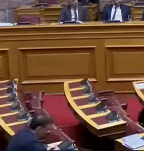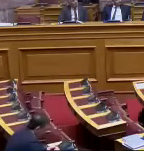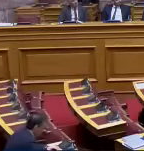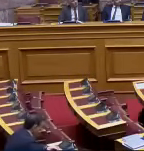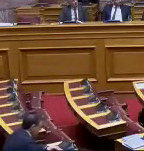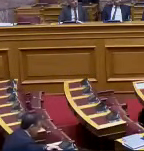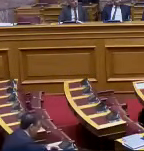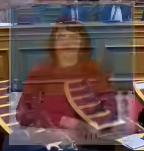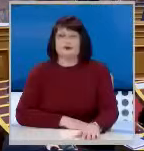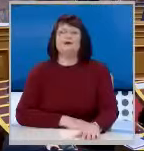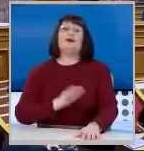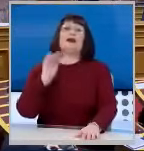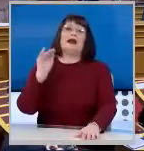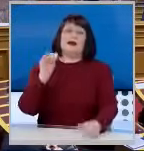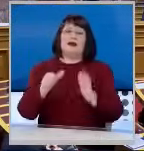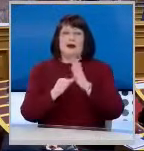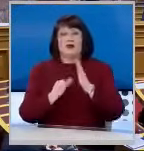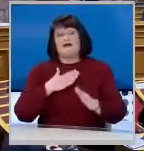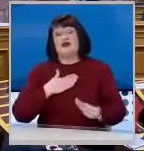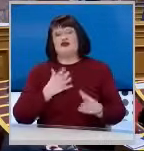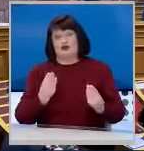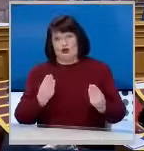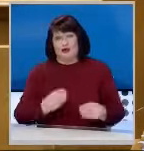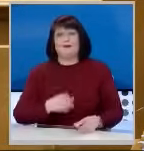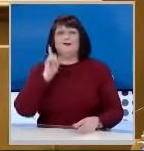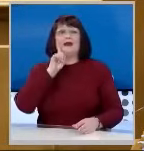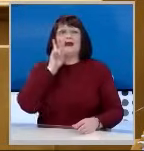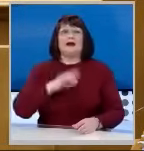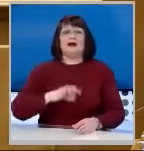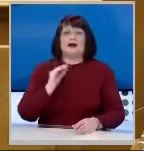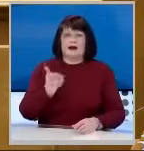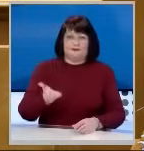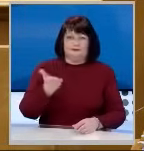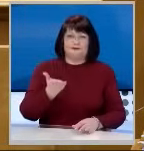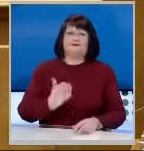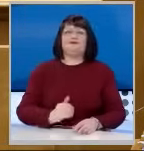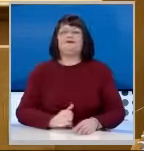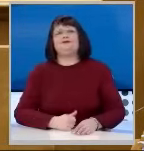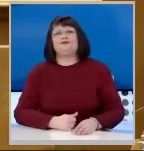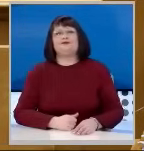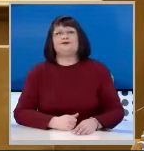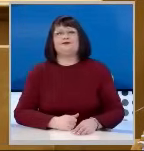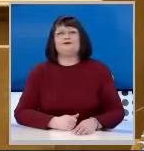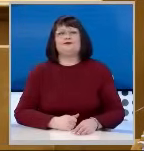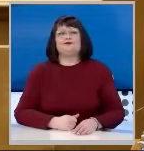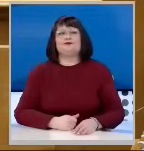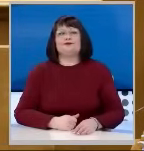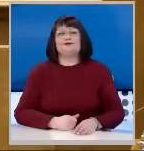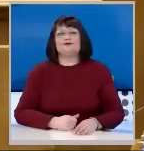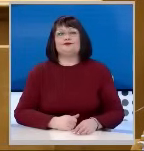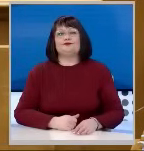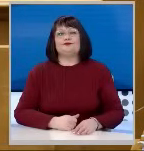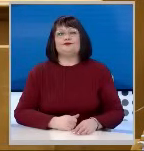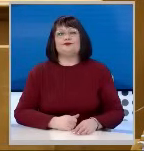κυρία πρόεδρε ευχαριστώ πολύ κυρίες και κύριοι κυρίες και